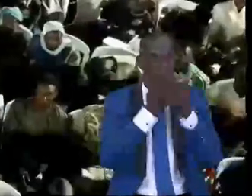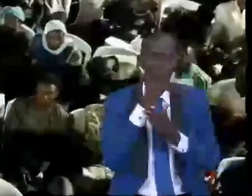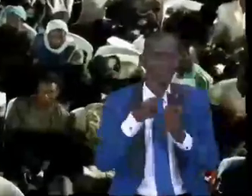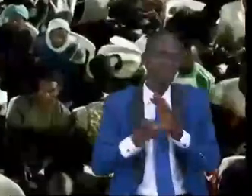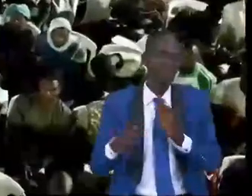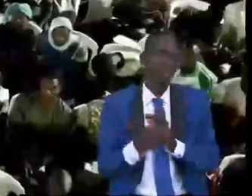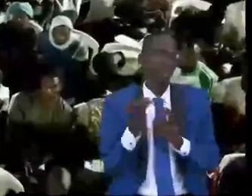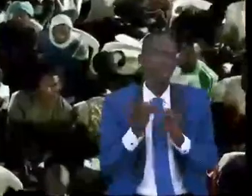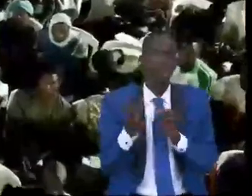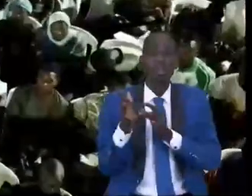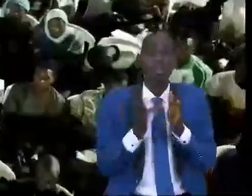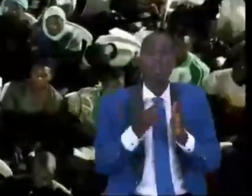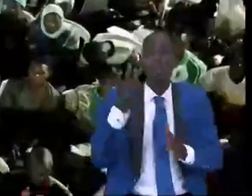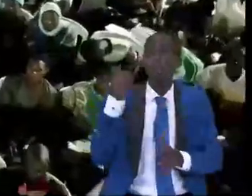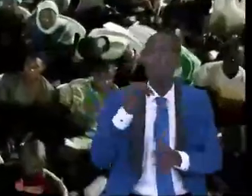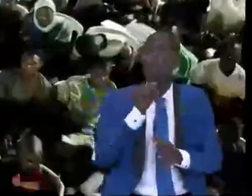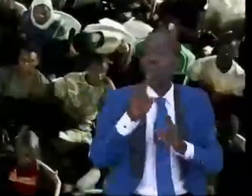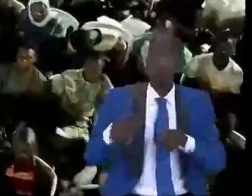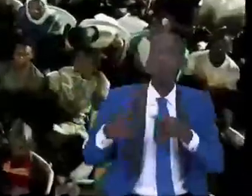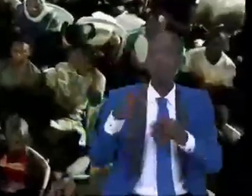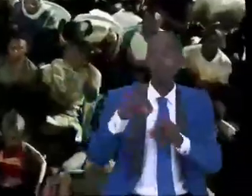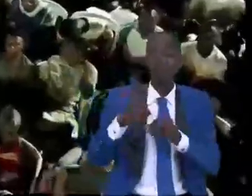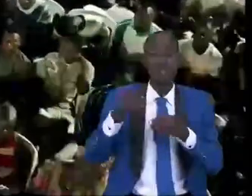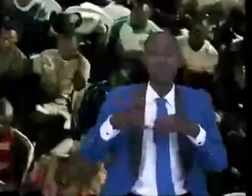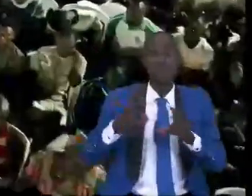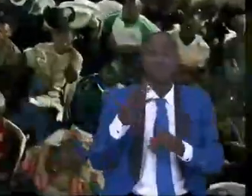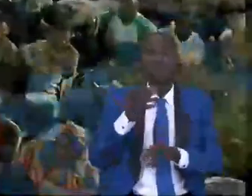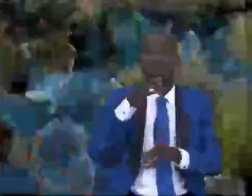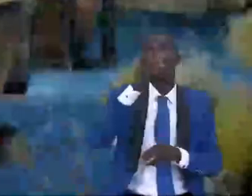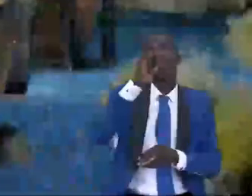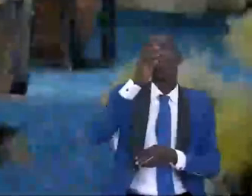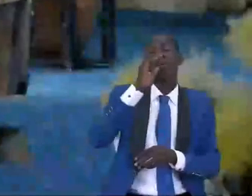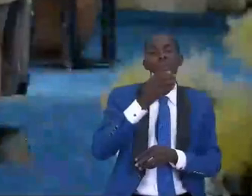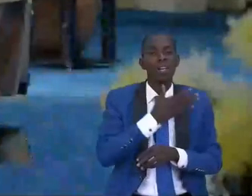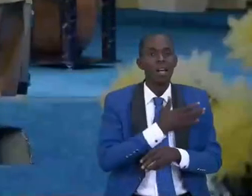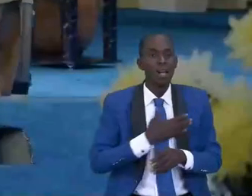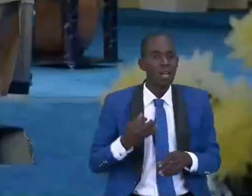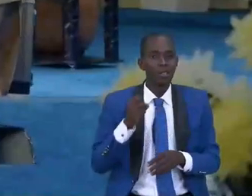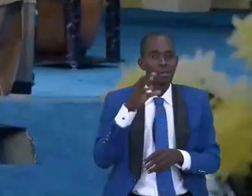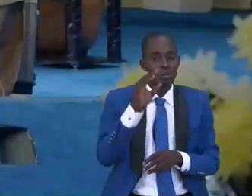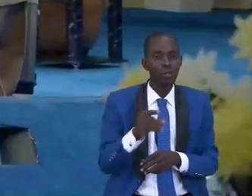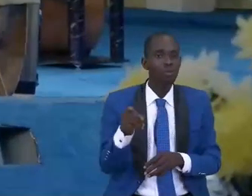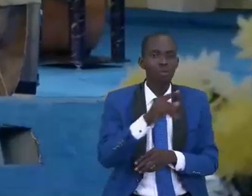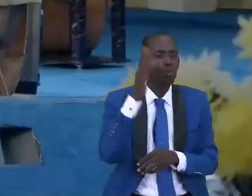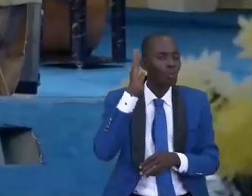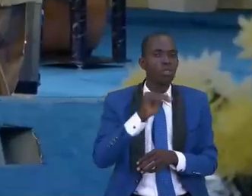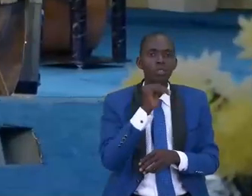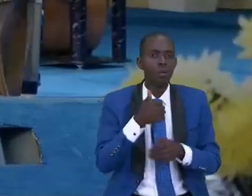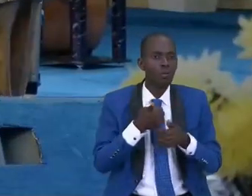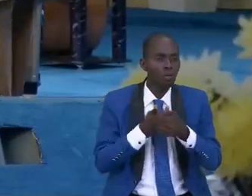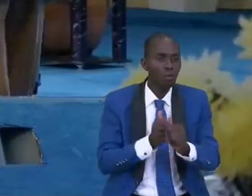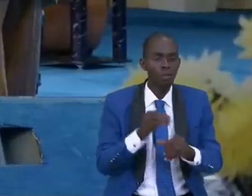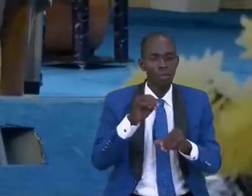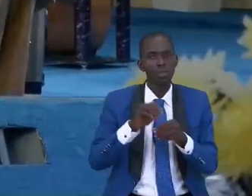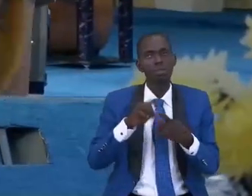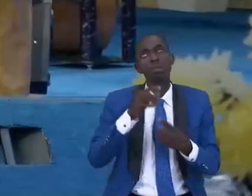ténèbres. Jésus ne va plus selon l'ivrognerie des gens. Tu ne vas plus